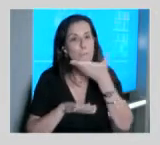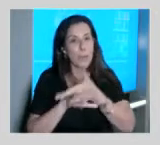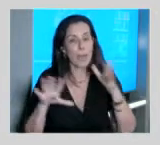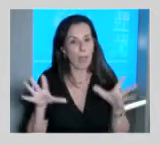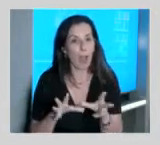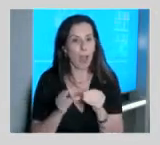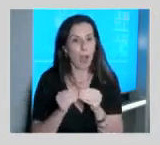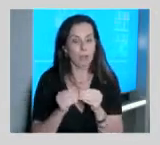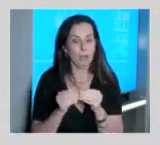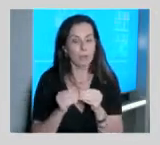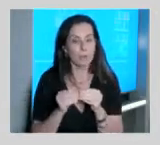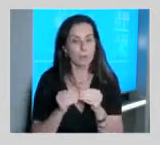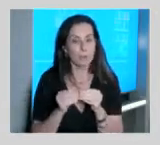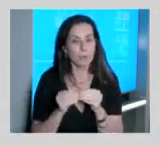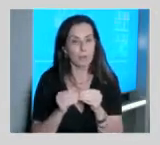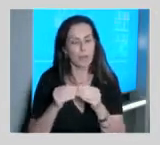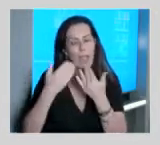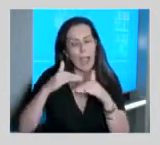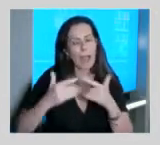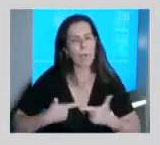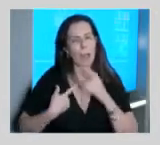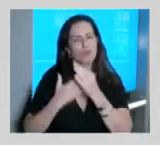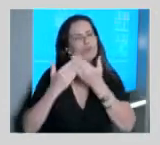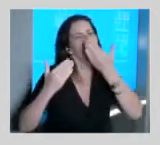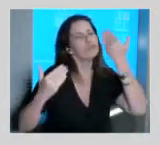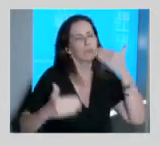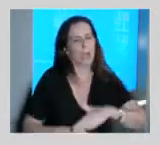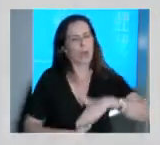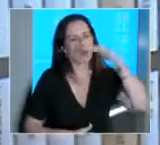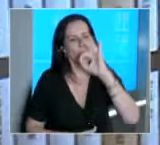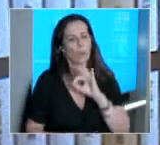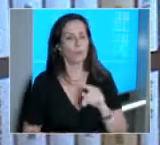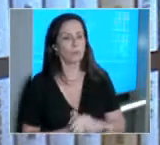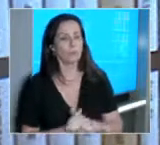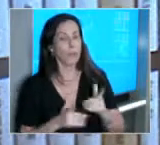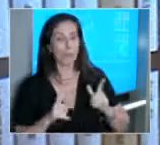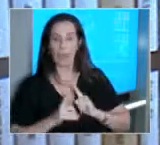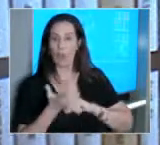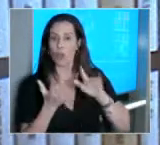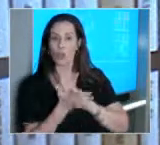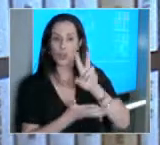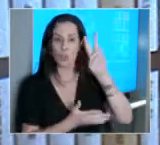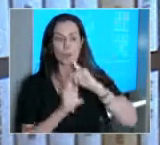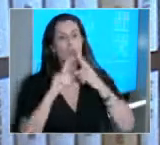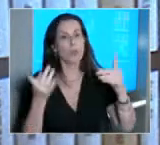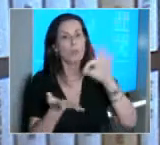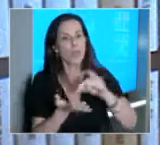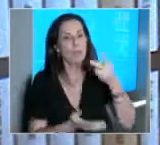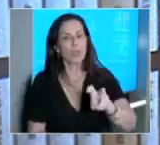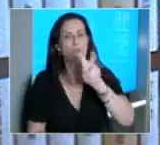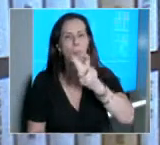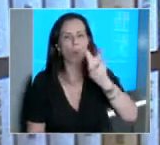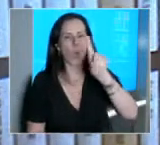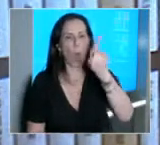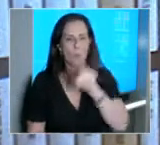ביחד סצנות מהעבר שלו, מכל ילדותו. היה קפלן, נחכה לדצמבר הבא, לשנה למותו, לעמוס